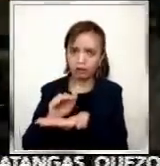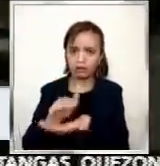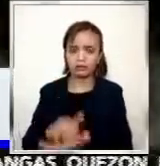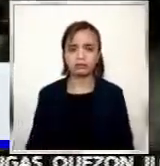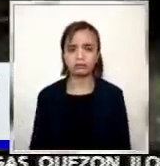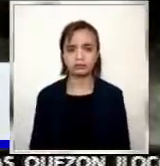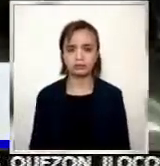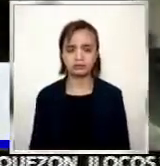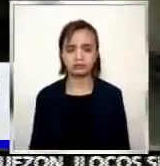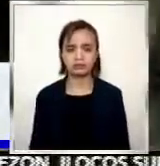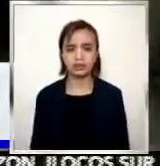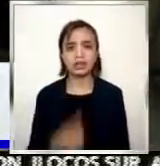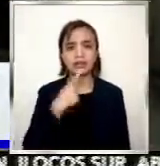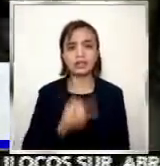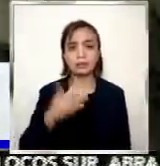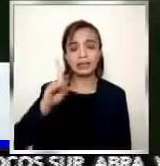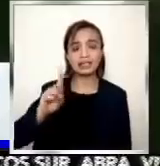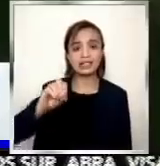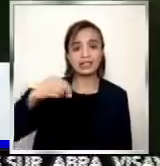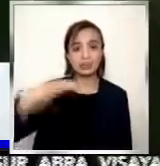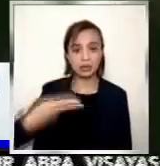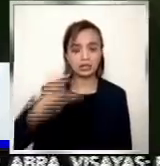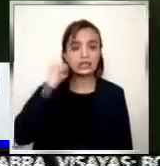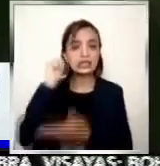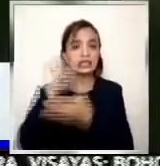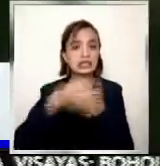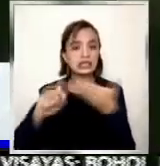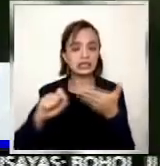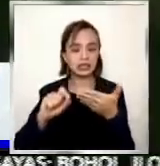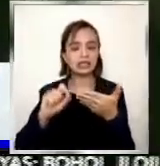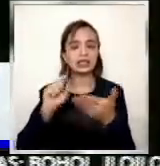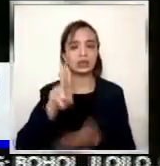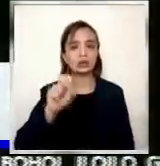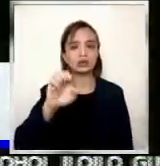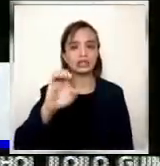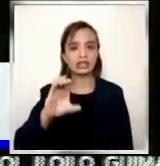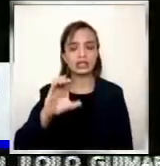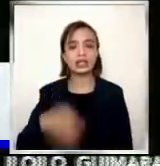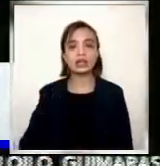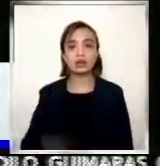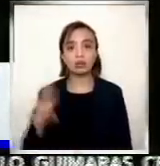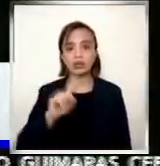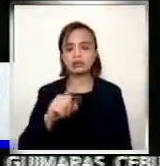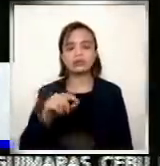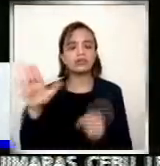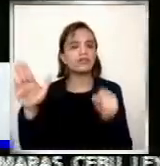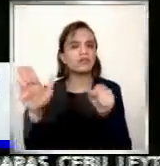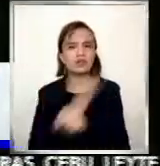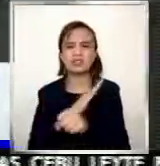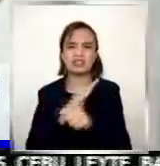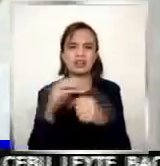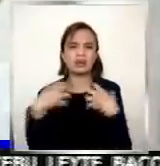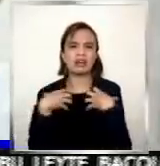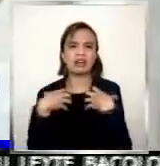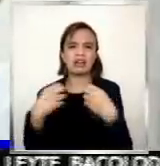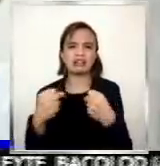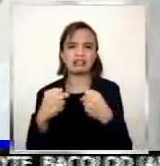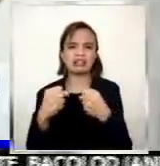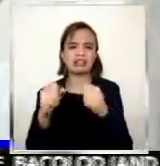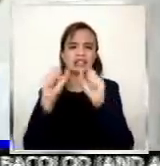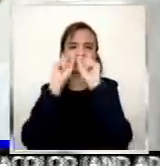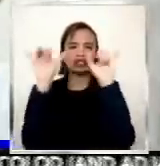kay DOH Undersecretary Leopoldo Vega, nasa high risk na ang healthcare utilization rate ng bansa na nasa 70%,